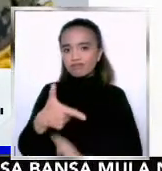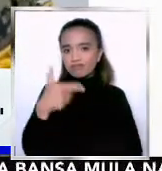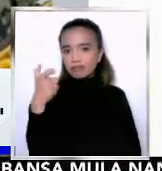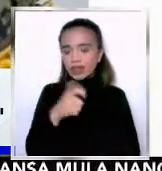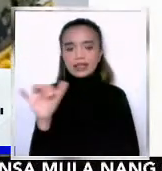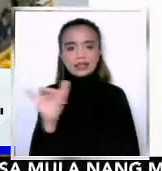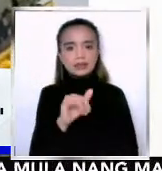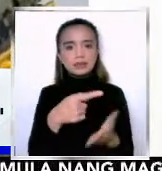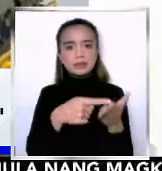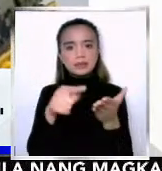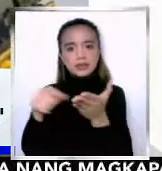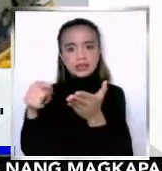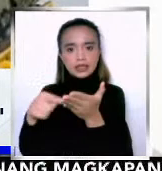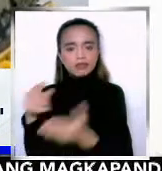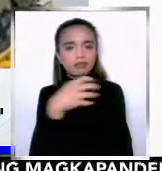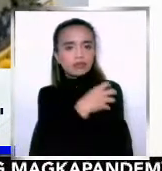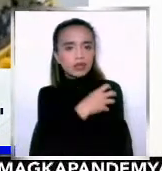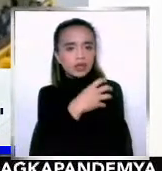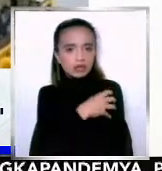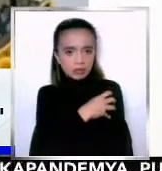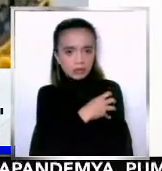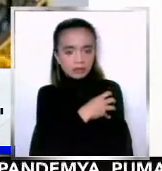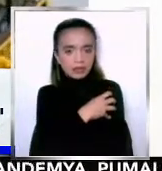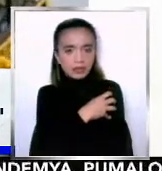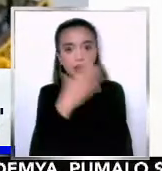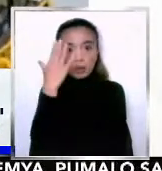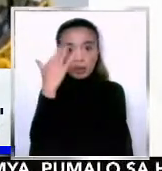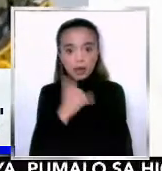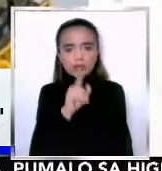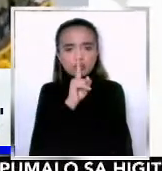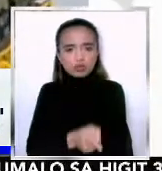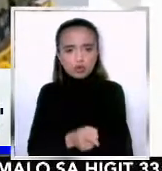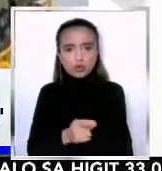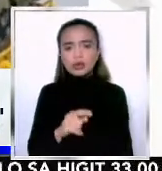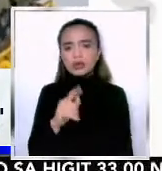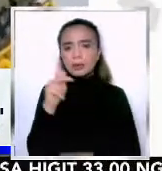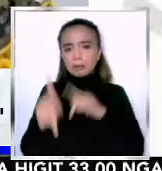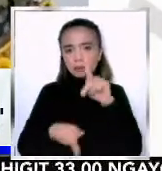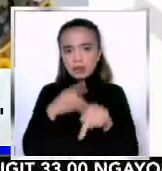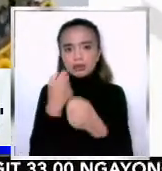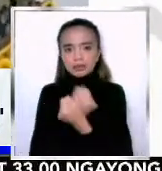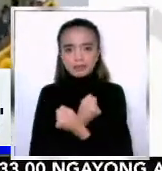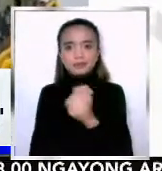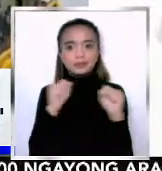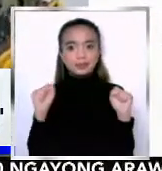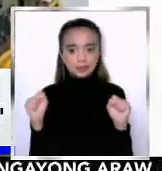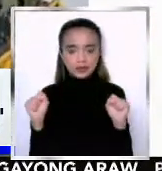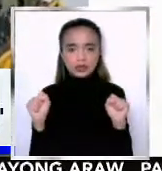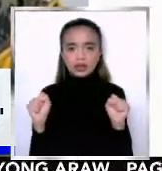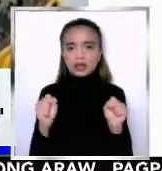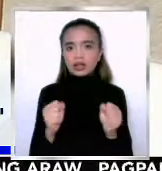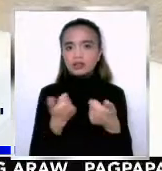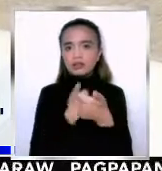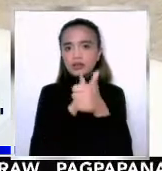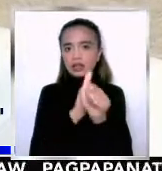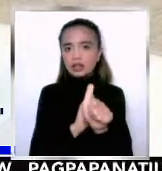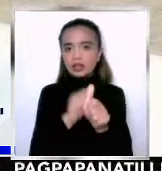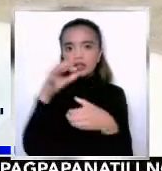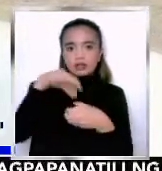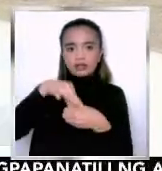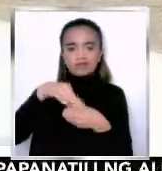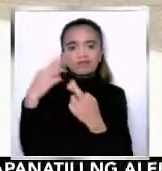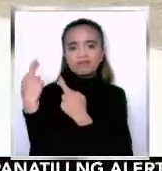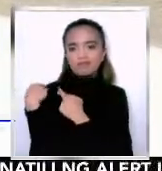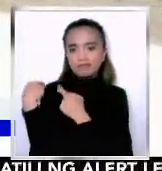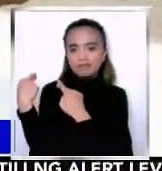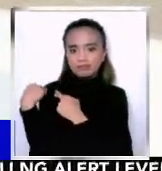to make sure of the public safety at yung ating din pong pagtupad sa election duties. Para sa mga